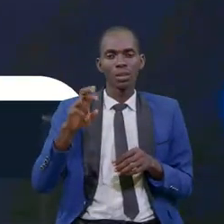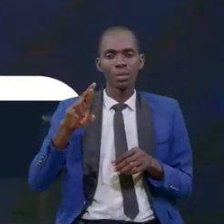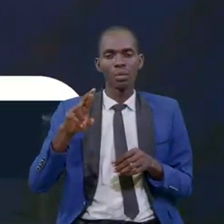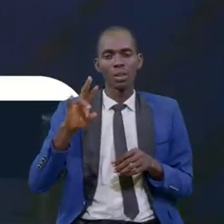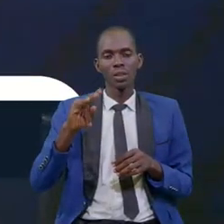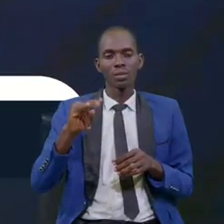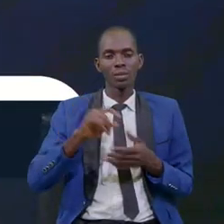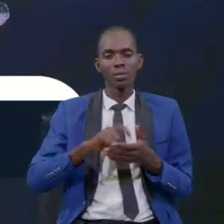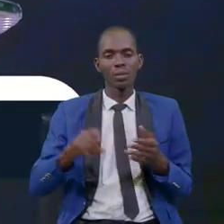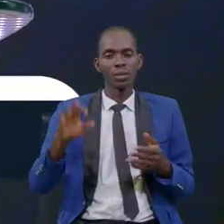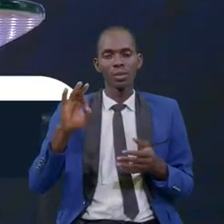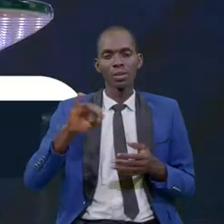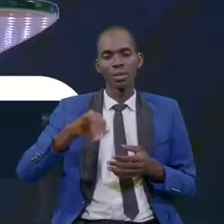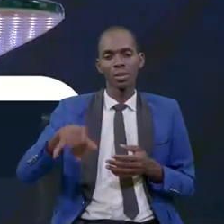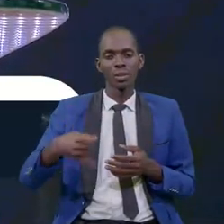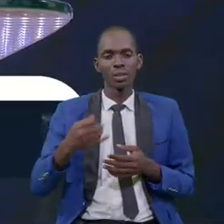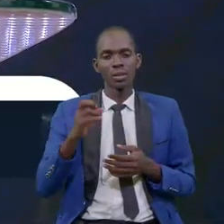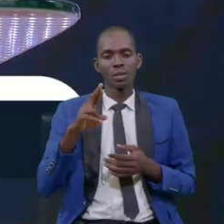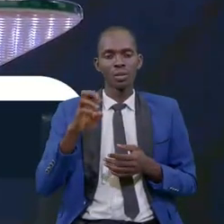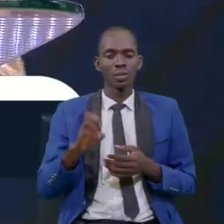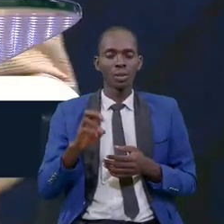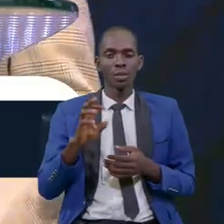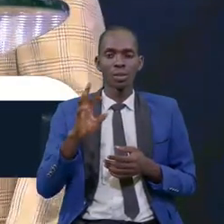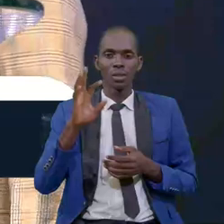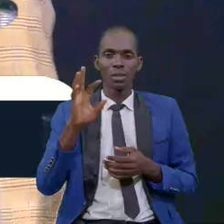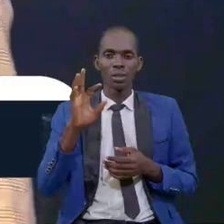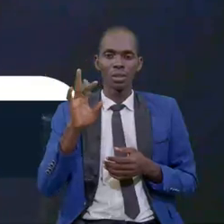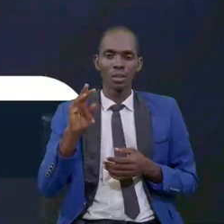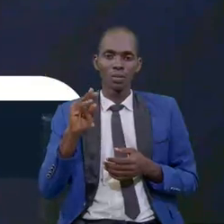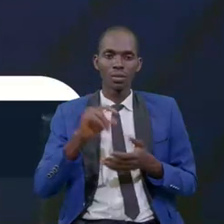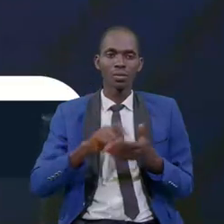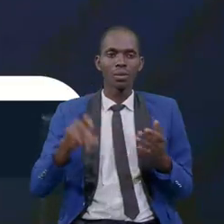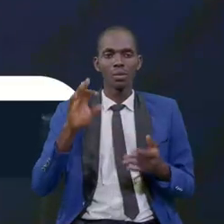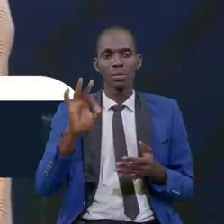On va à Jérémie 17, 9.